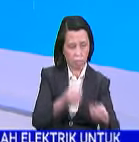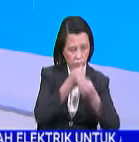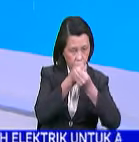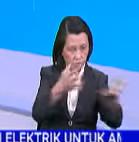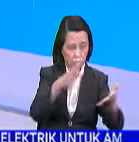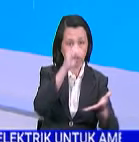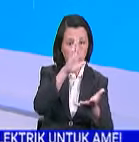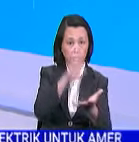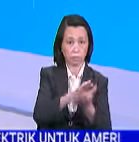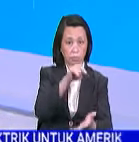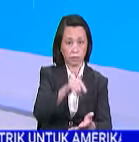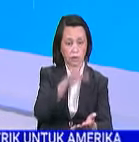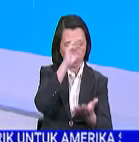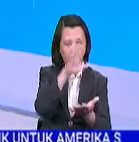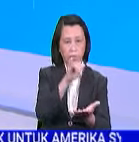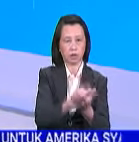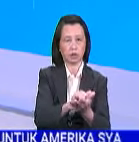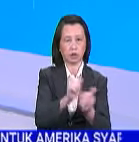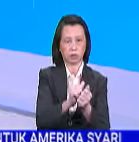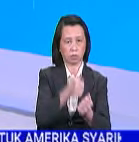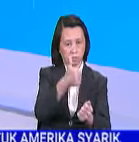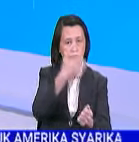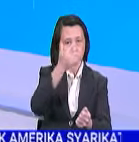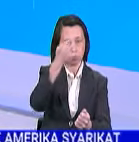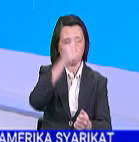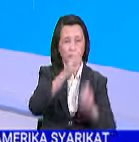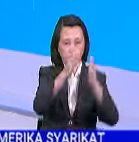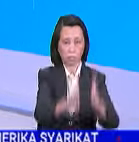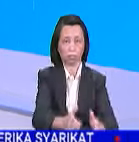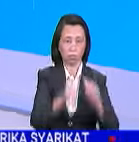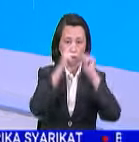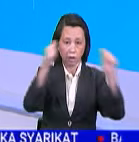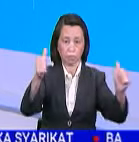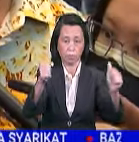yang dipercayai, diyakini dan berkesan kepada orang awam.